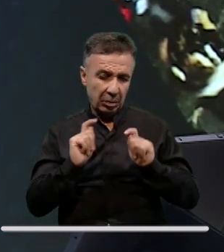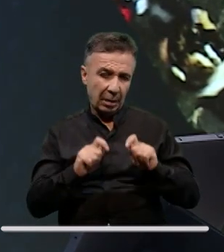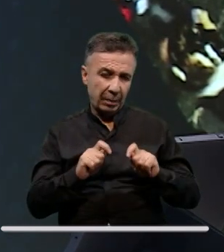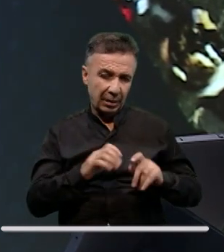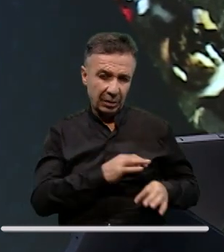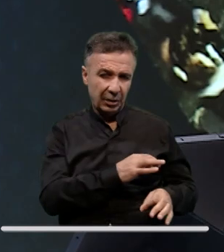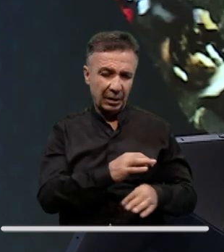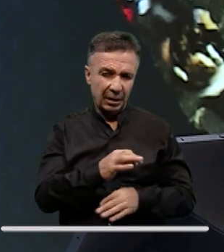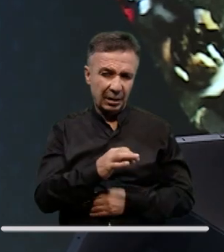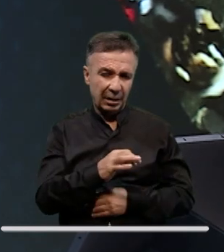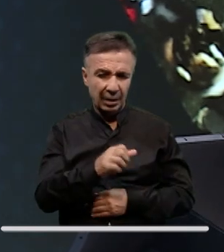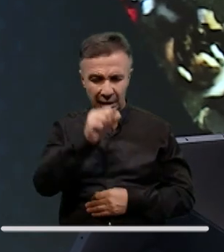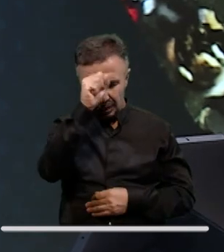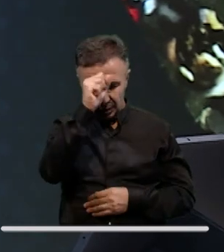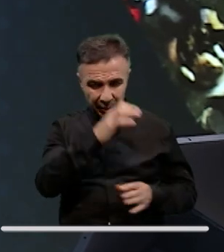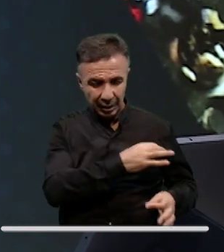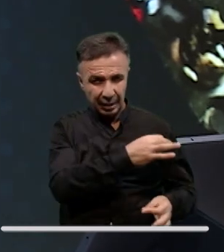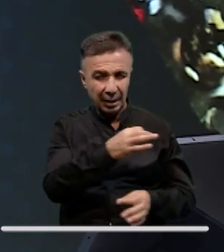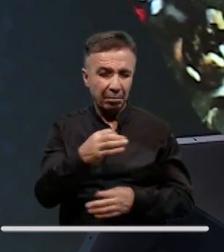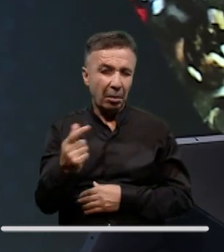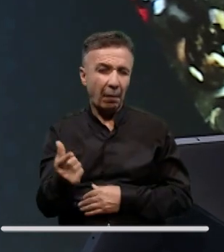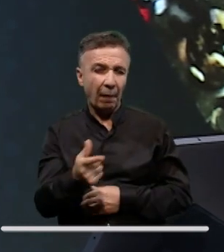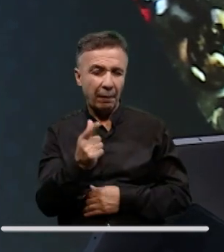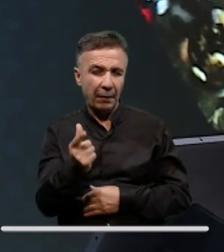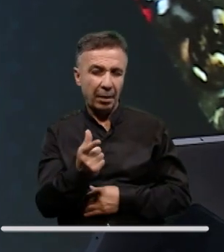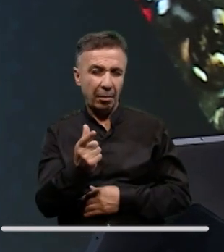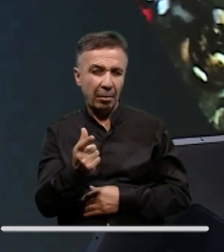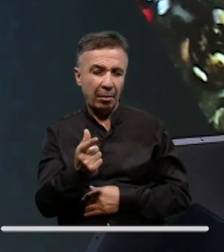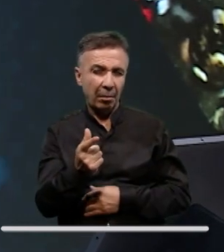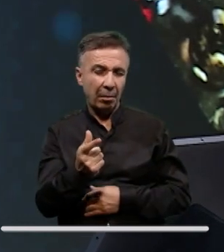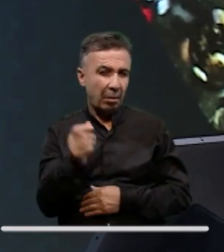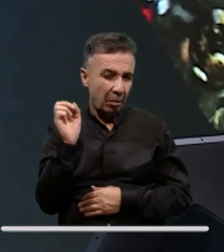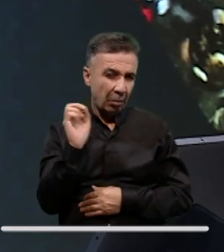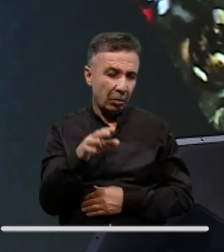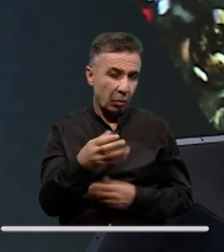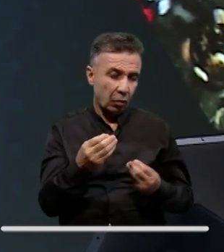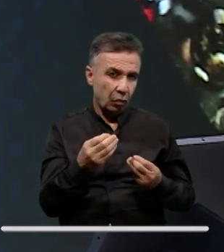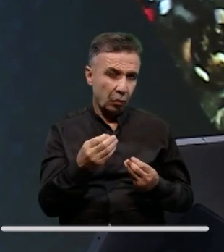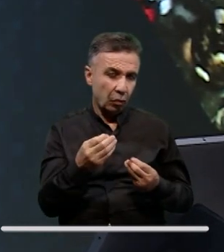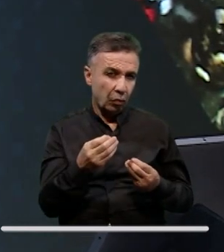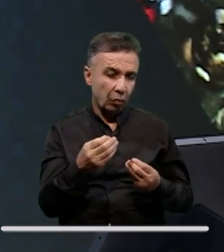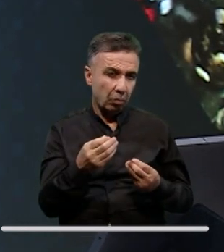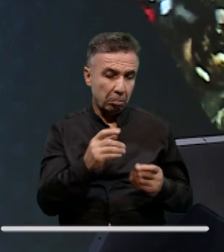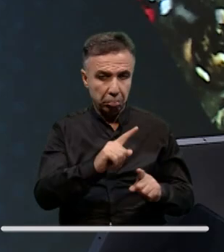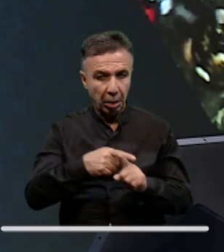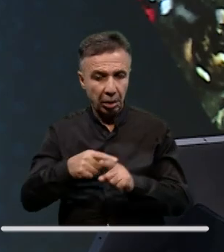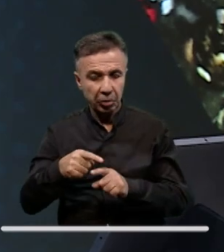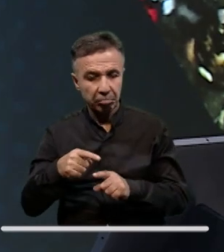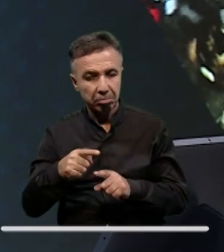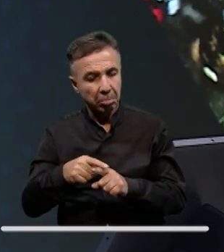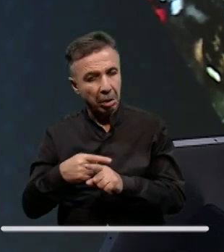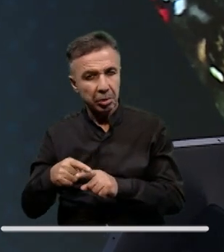sapkın insanların bir video atıyorlar hocam ortaya daha çok izleniyor daha çok beğeniliyor insanlar arasında daha çabuk